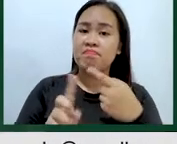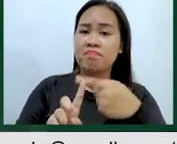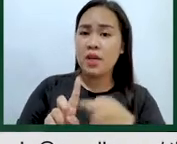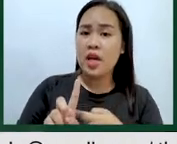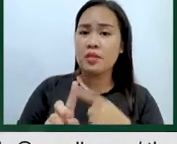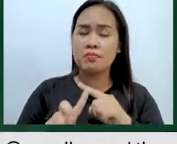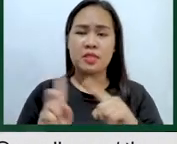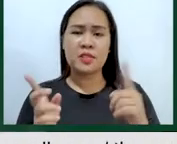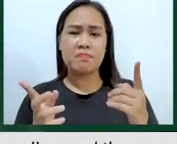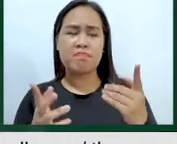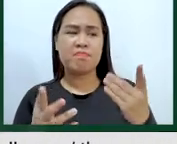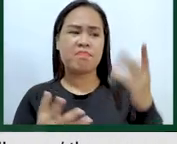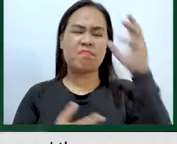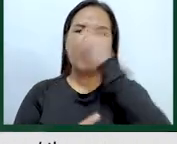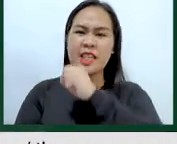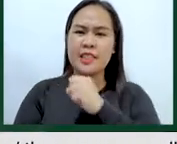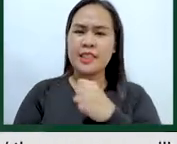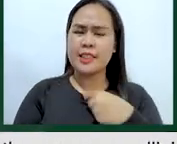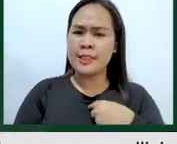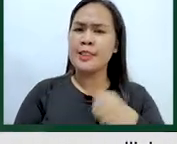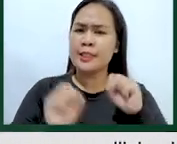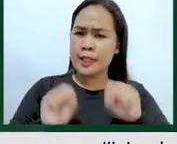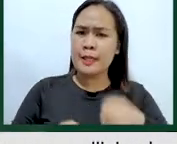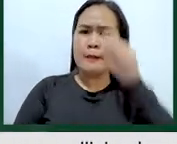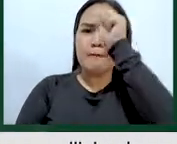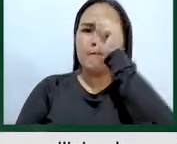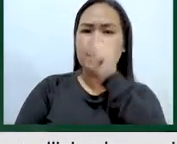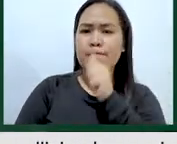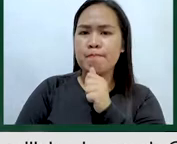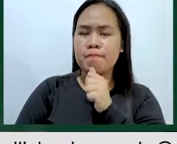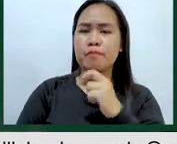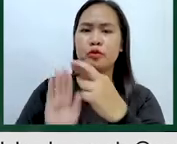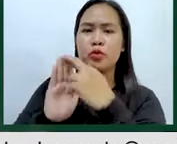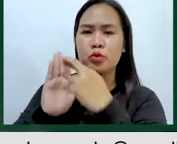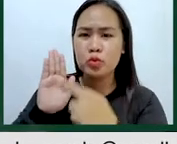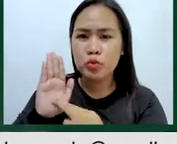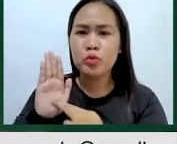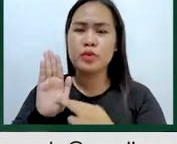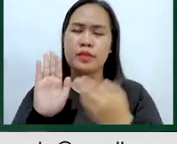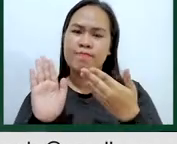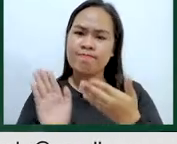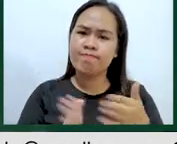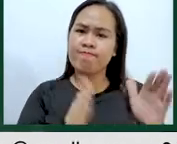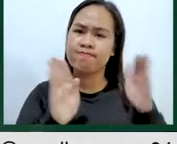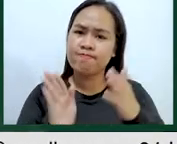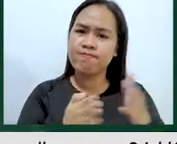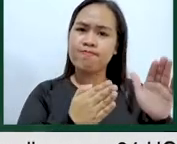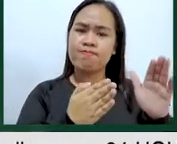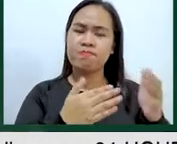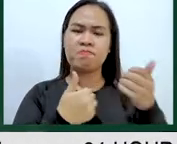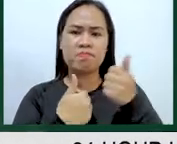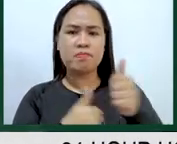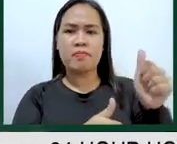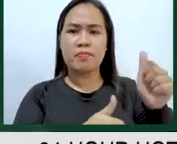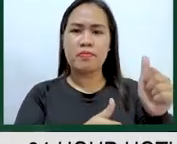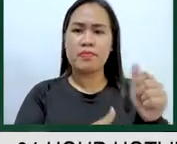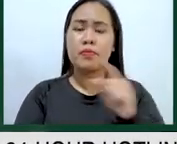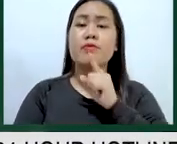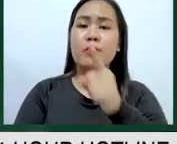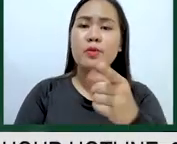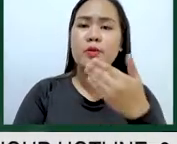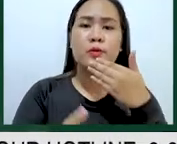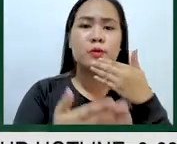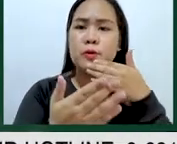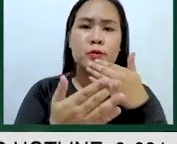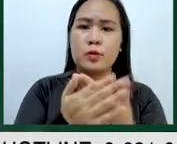guess nasasanay na po tayo, no, sa mga rules and regulations, sa mga protocols. Ipagpatuloy lang po natin yan. Dahil